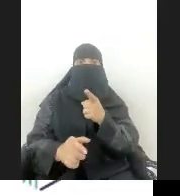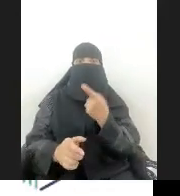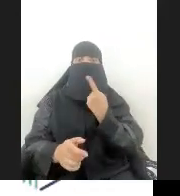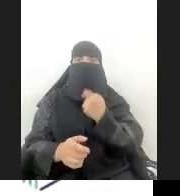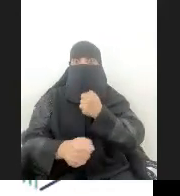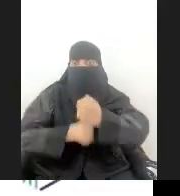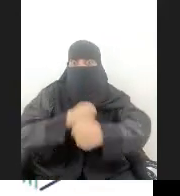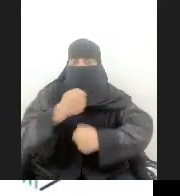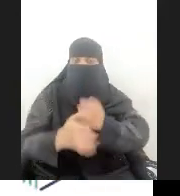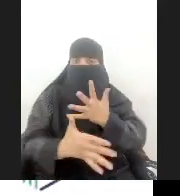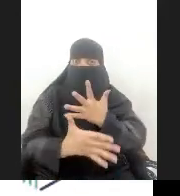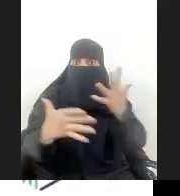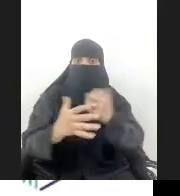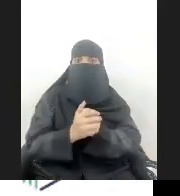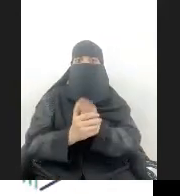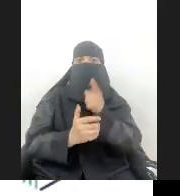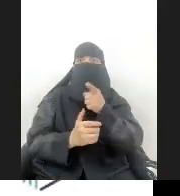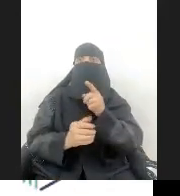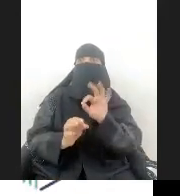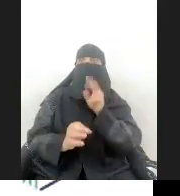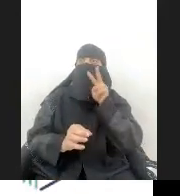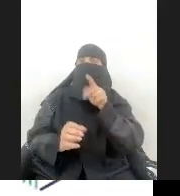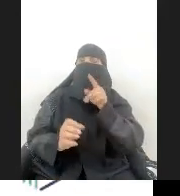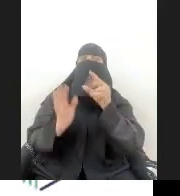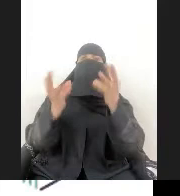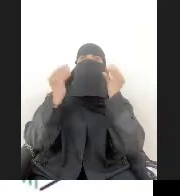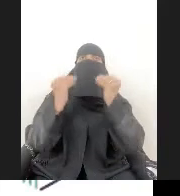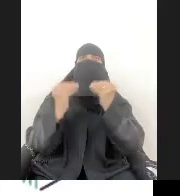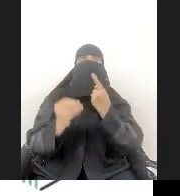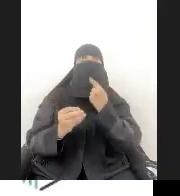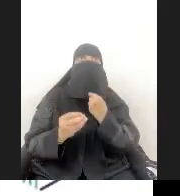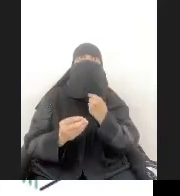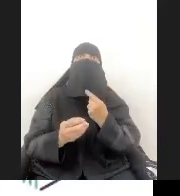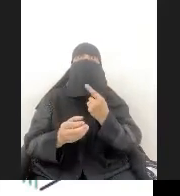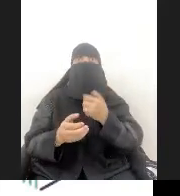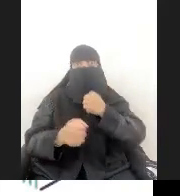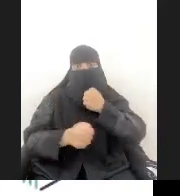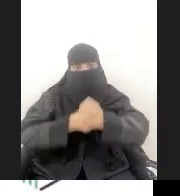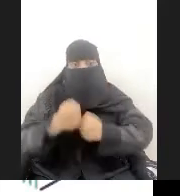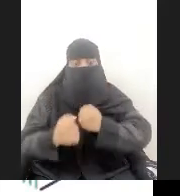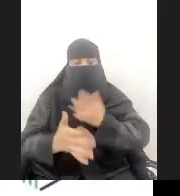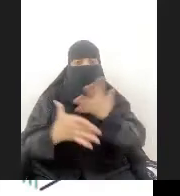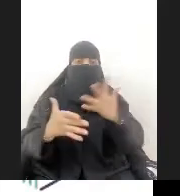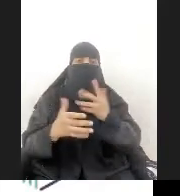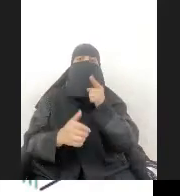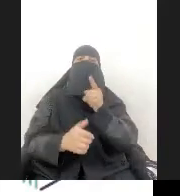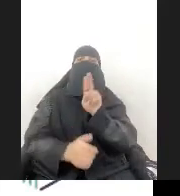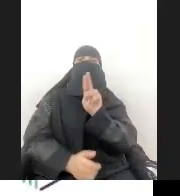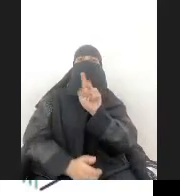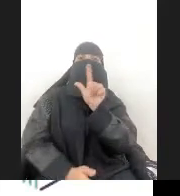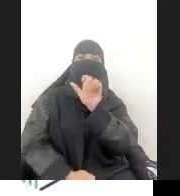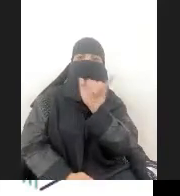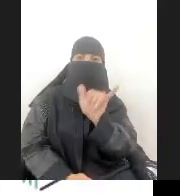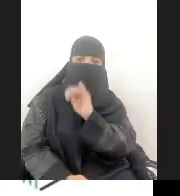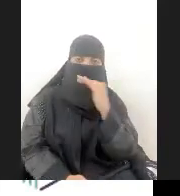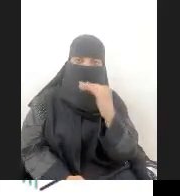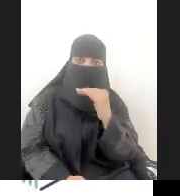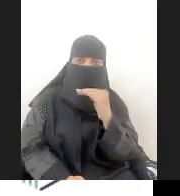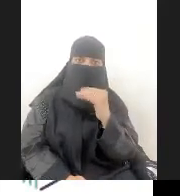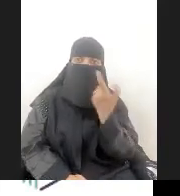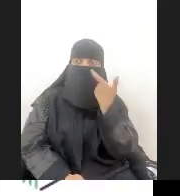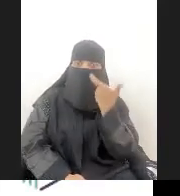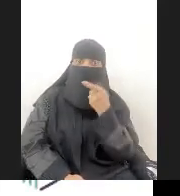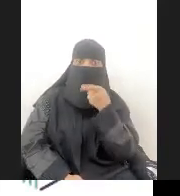مني أنا. أنت في الفصل داخل الفصل بالتأكيد ترى تواجدك داخل الفصل